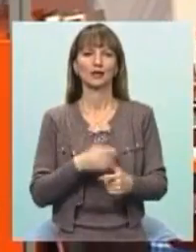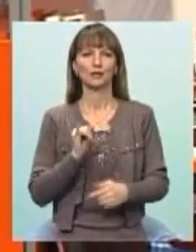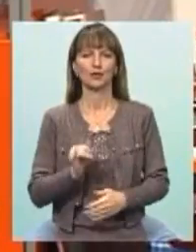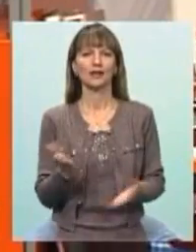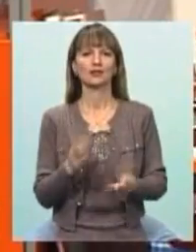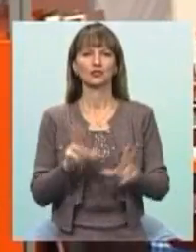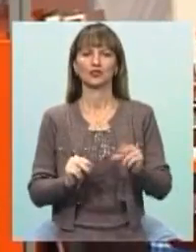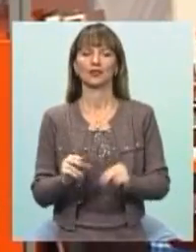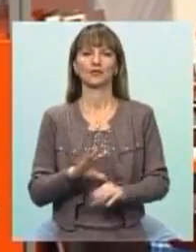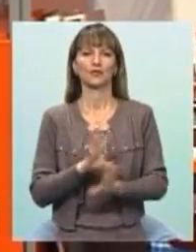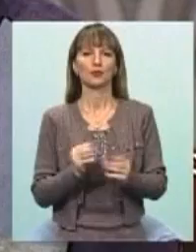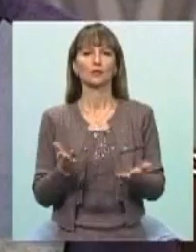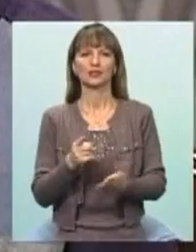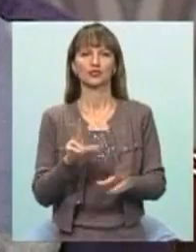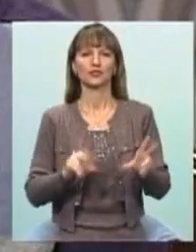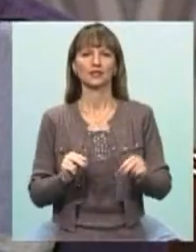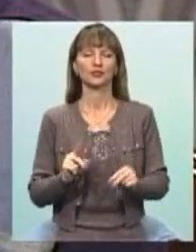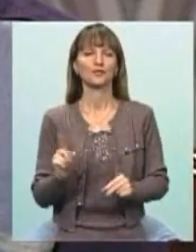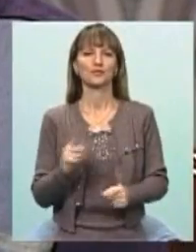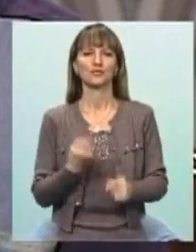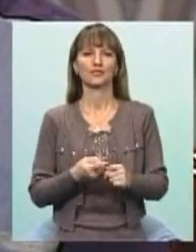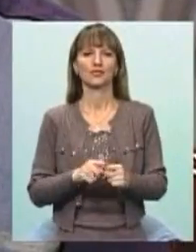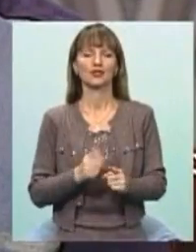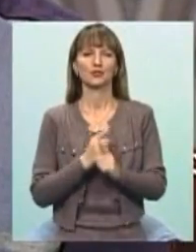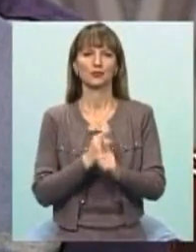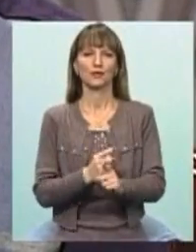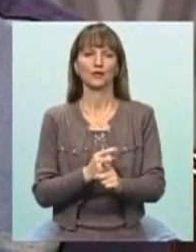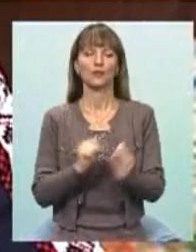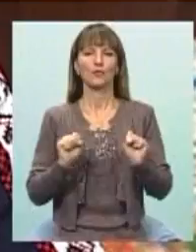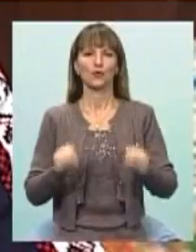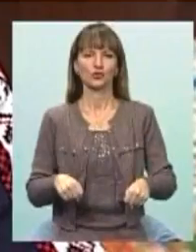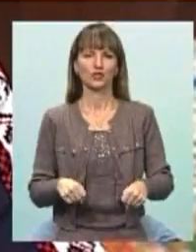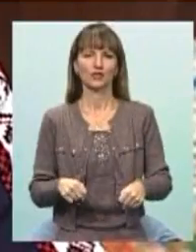ви вважаєте, взагалі, Данько, як ти вважаєш, що це, чим це супроводжується? Можливо,